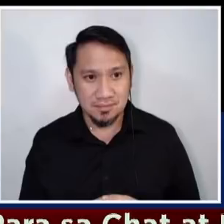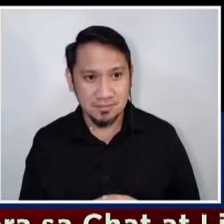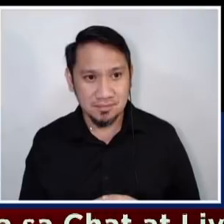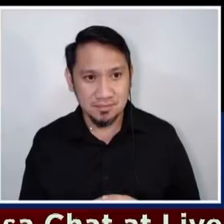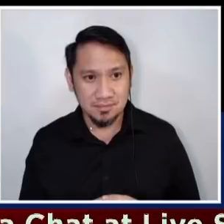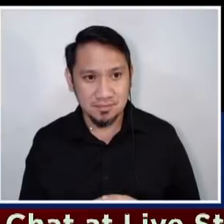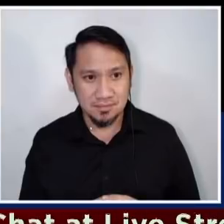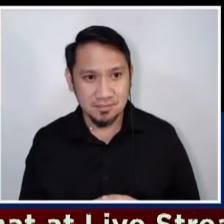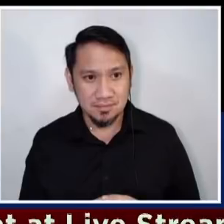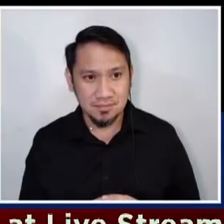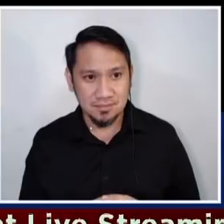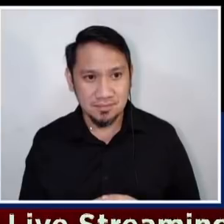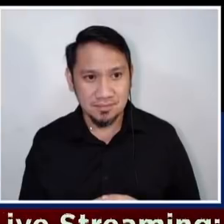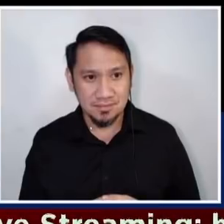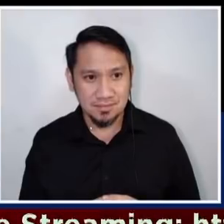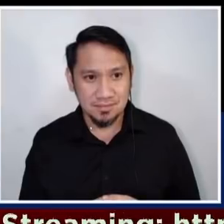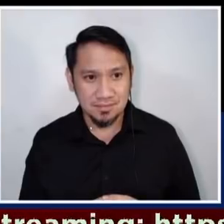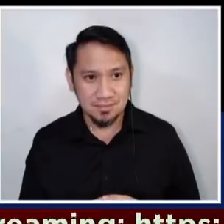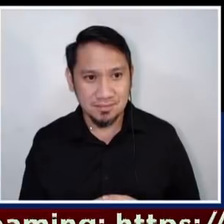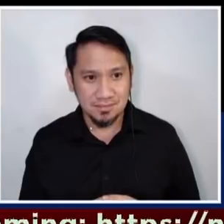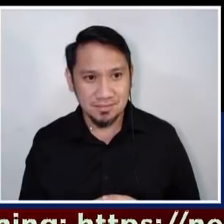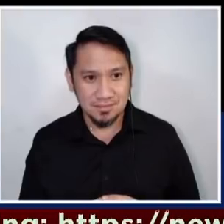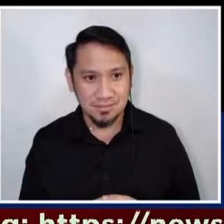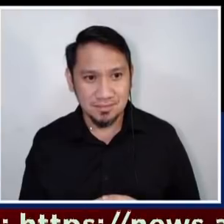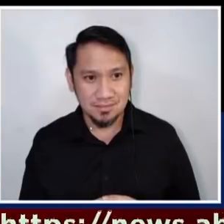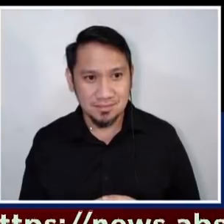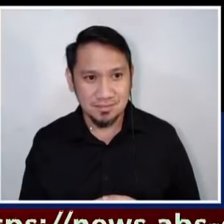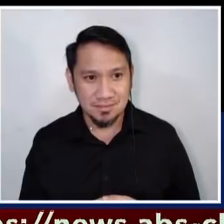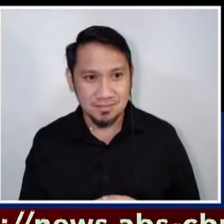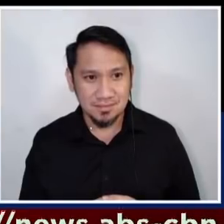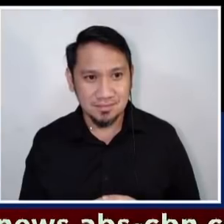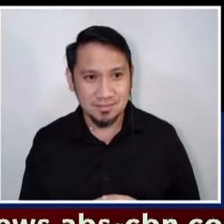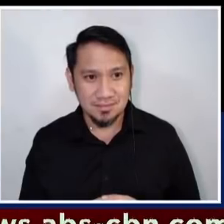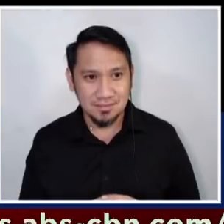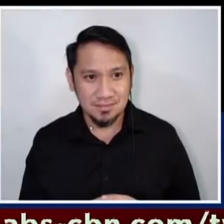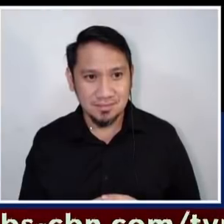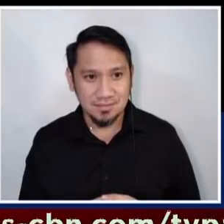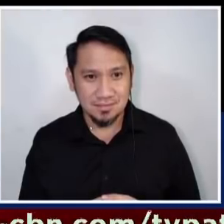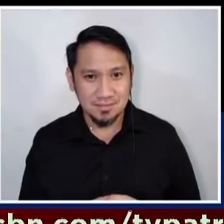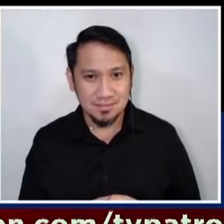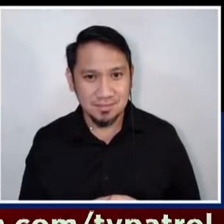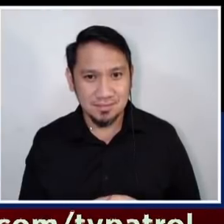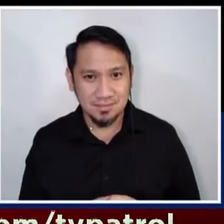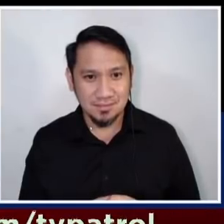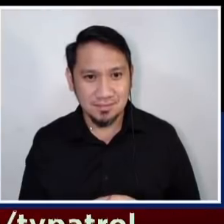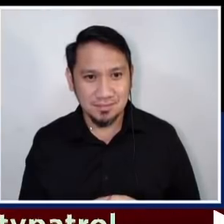Lang! Lumayo ka, Lassie! Lumayo ka! Lumayo ka! Lumayo ka! Baka tuklawin kayo dyan!